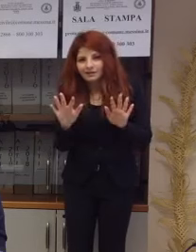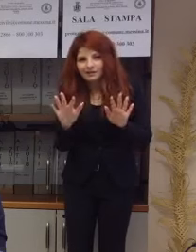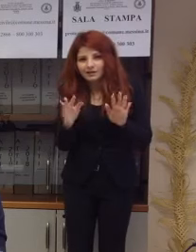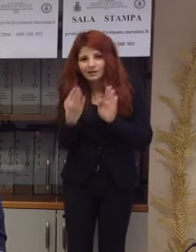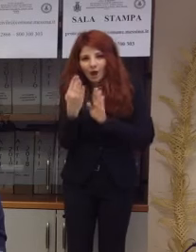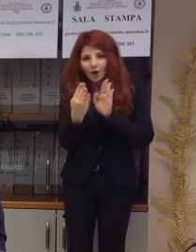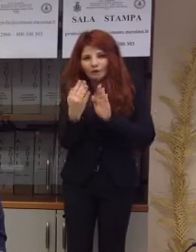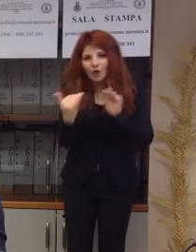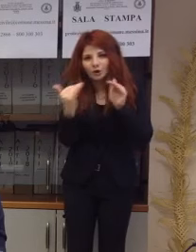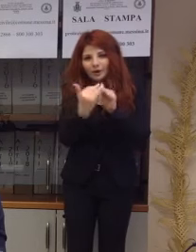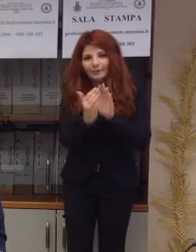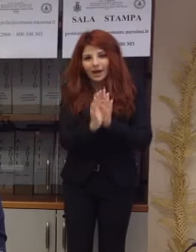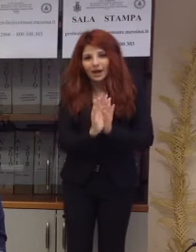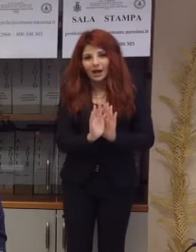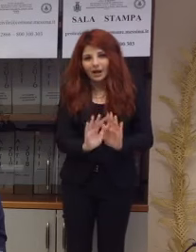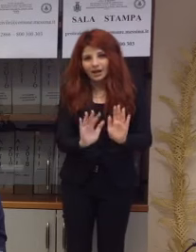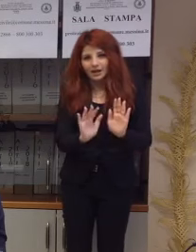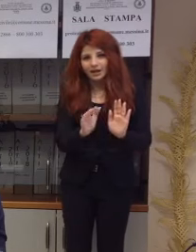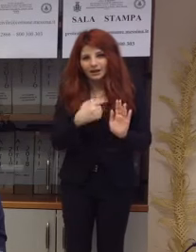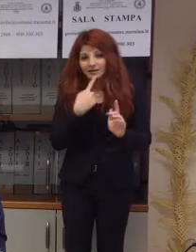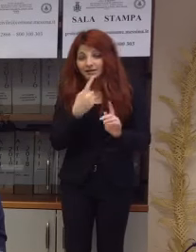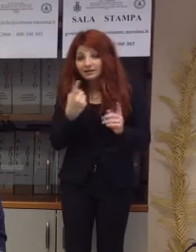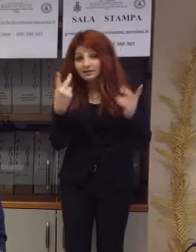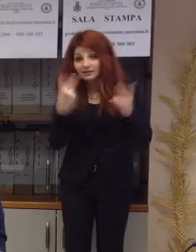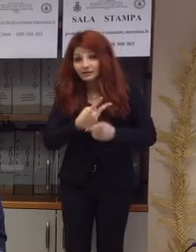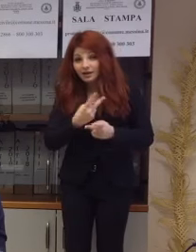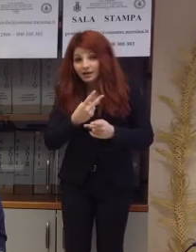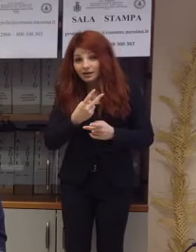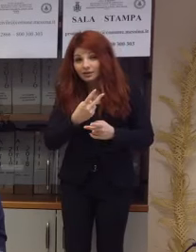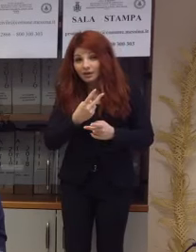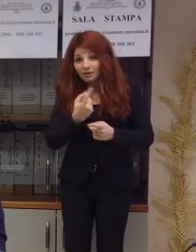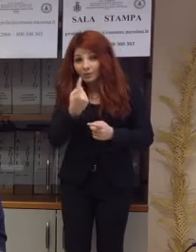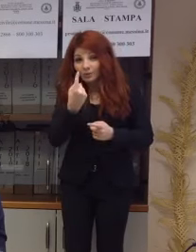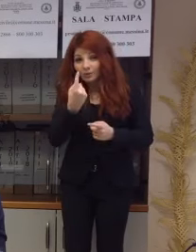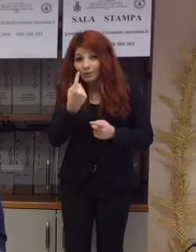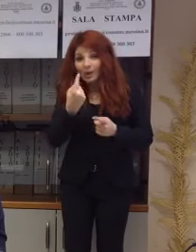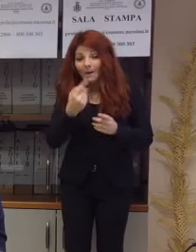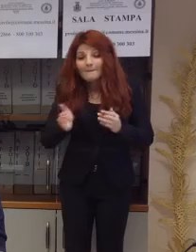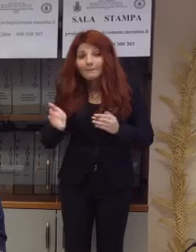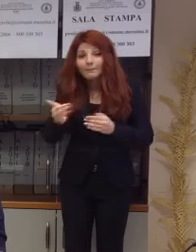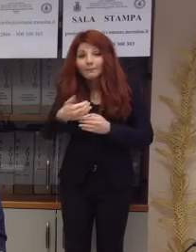gestione privatistica dei nostri porti